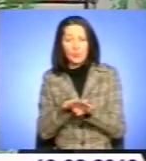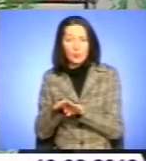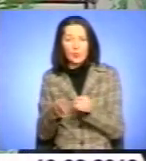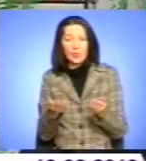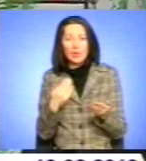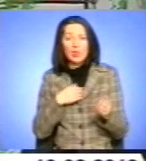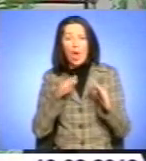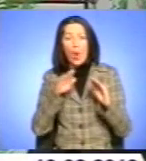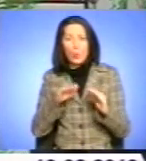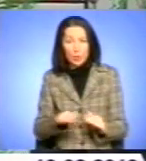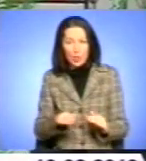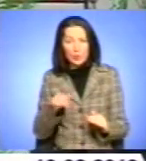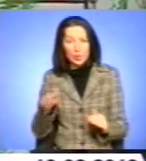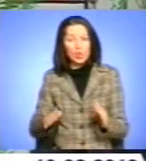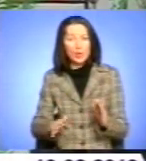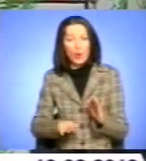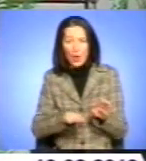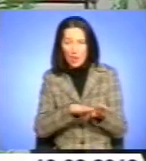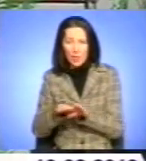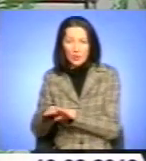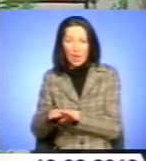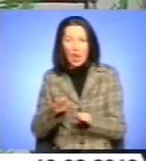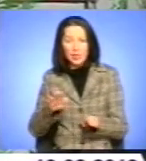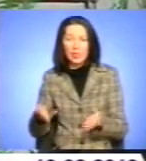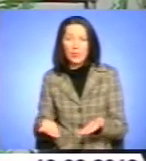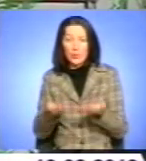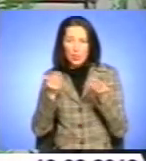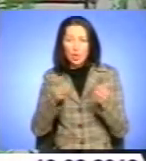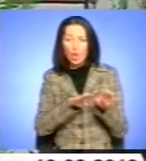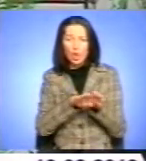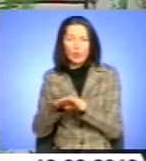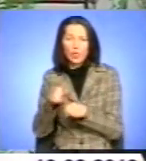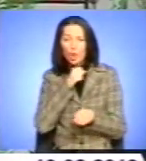опускаюся до їхнього рівня, а вони підтягуються до рівня дорослих. І